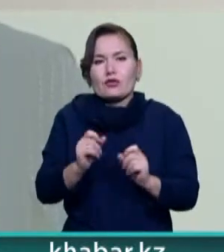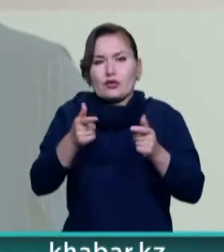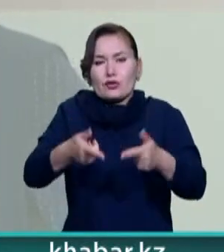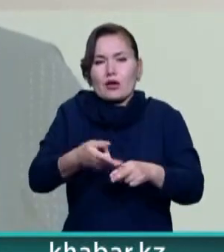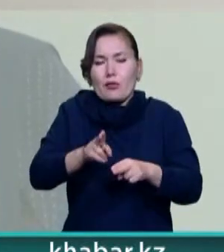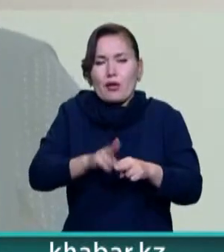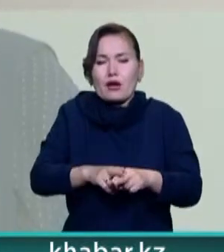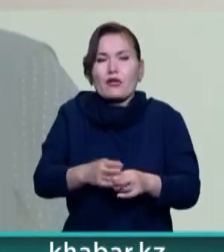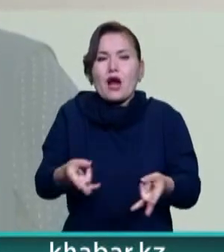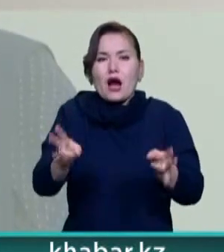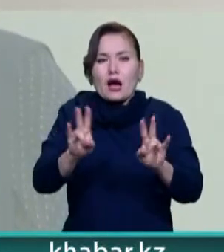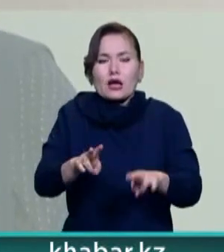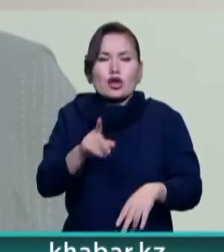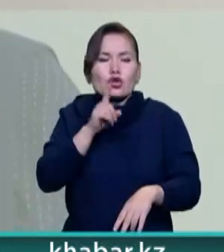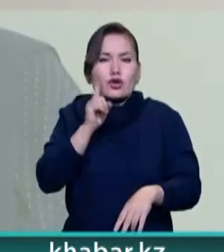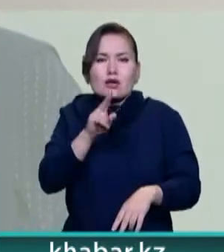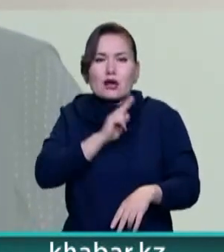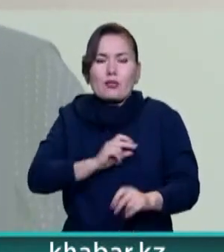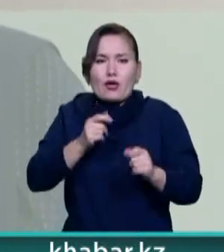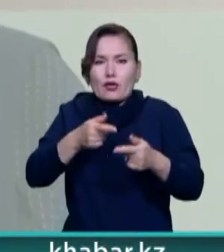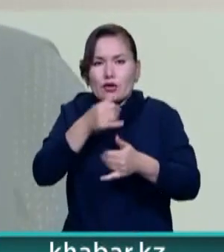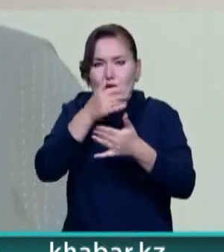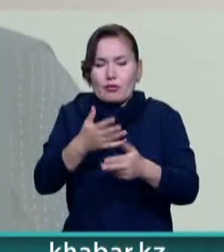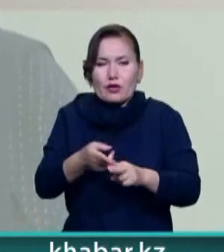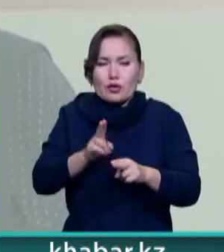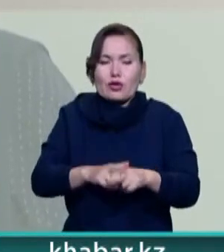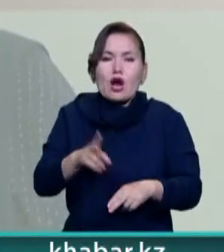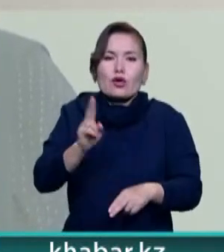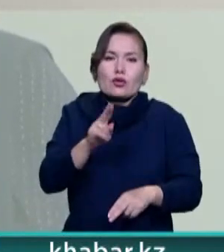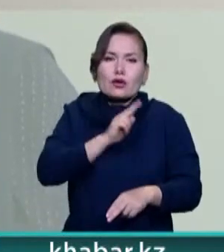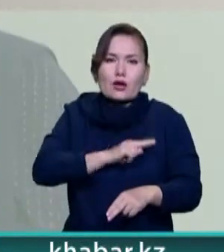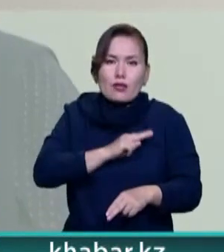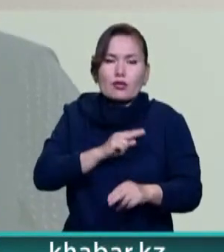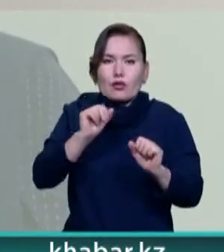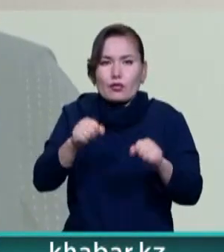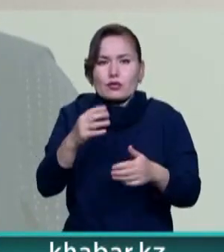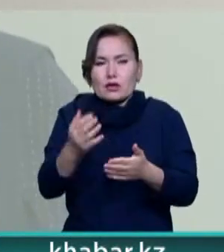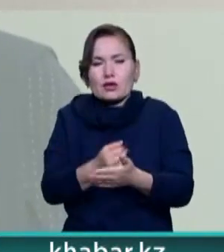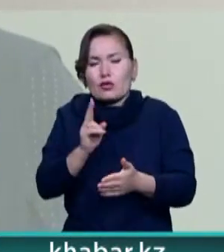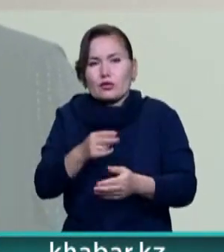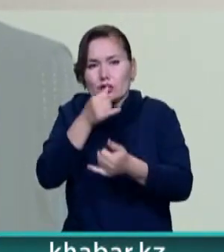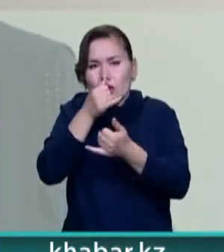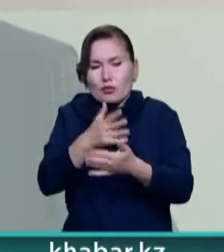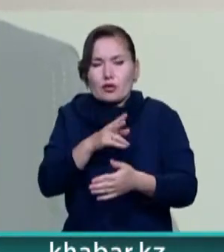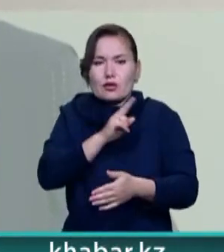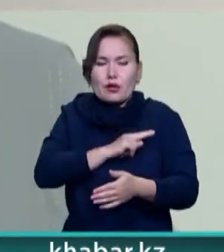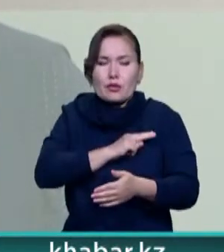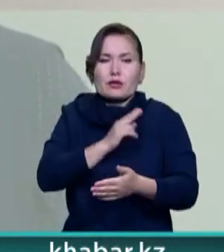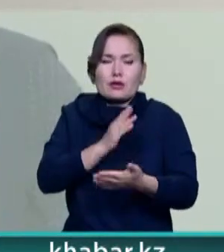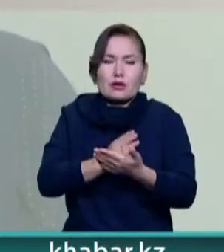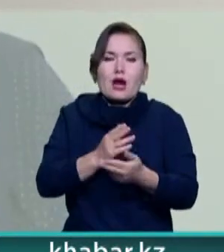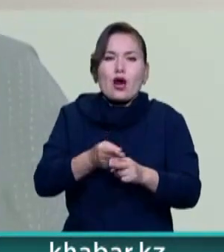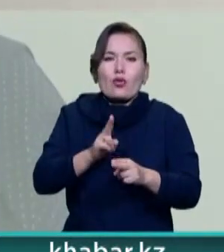жайлы айту әлі ертерек. Өйткені жұмысты енді тауып жатқандар да бар. Дегенмен бұл жерде біраз мәселелерде жоқ емес.